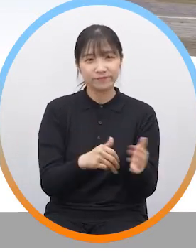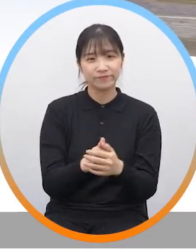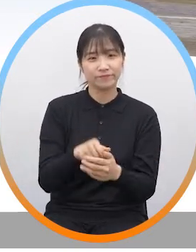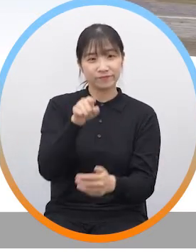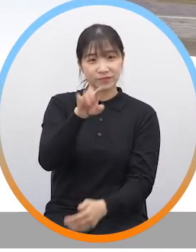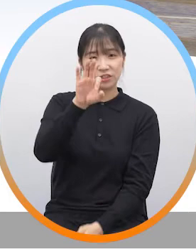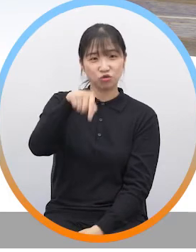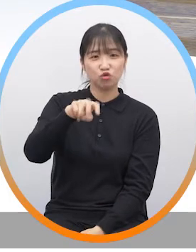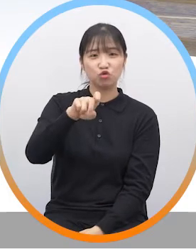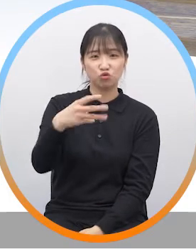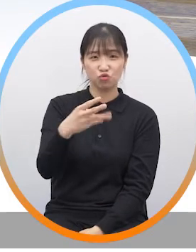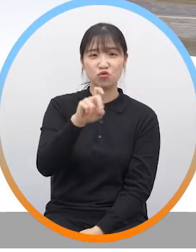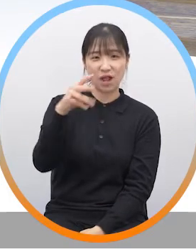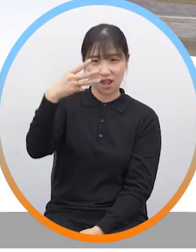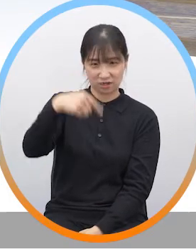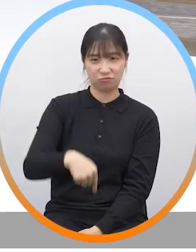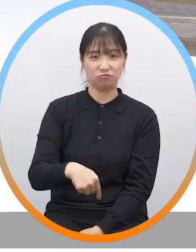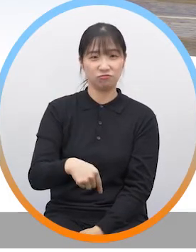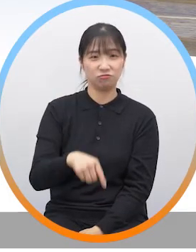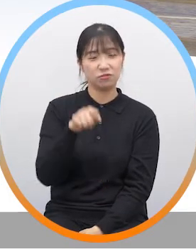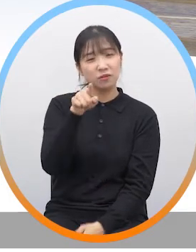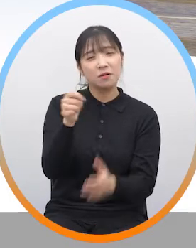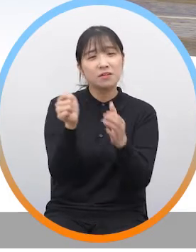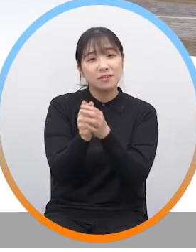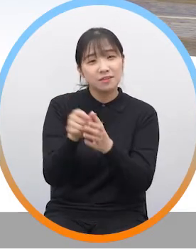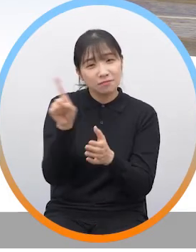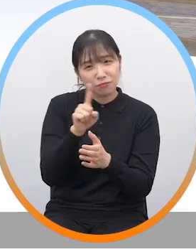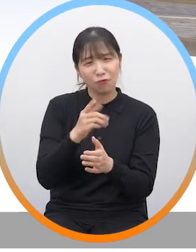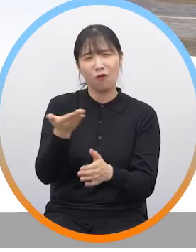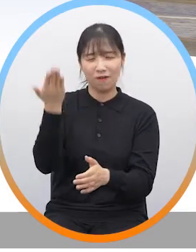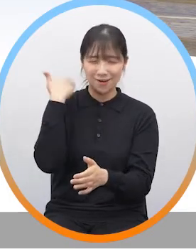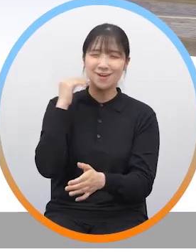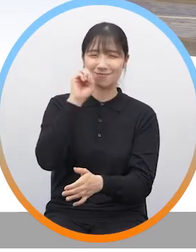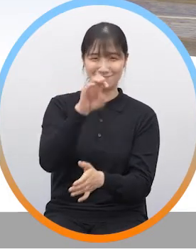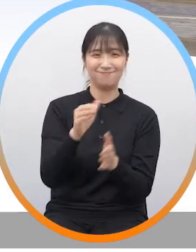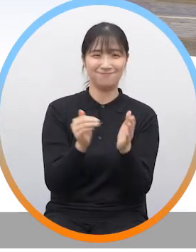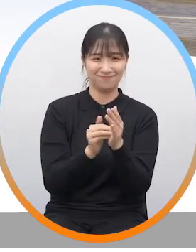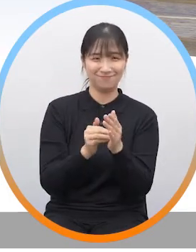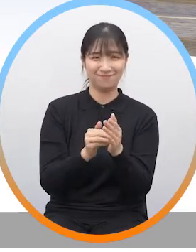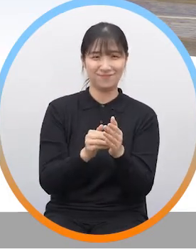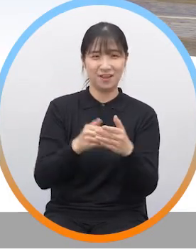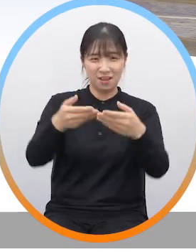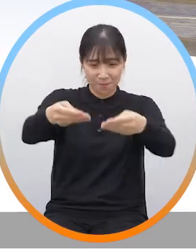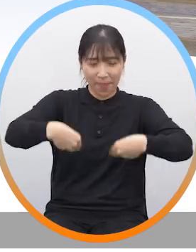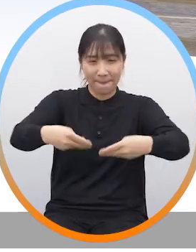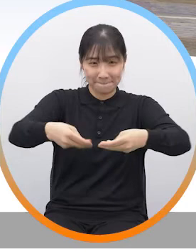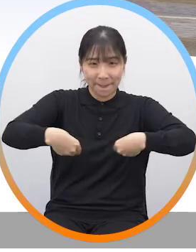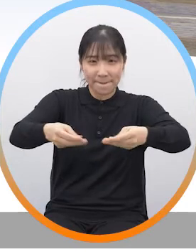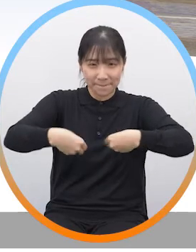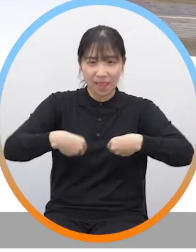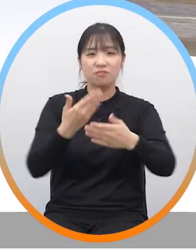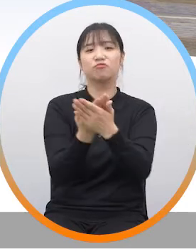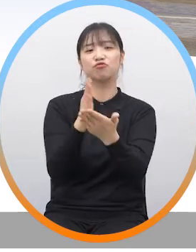말한 우물마루입니다. 자, 우물마루의 특징은 항상 제가 얘기했습니다. 앞쪽으로 쭉쭉쭉쭉